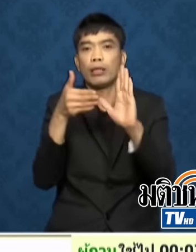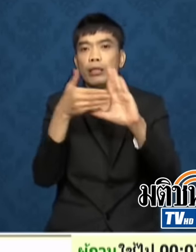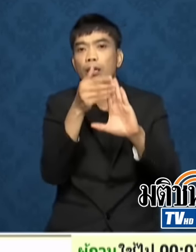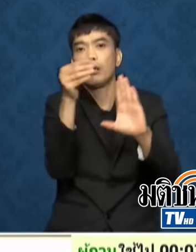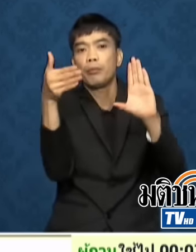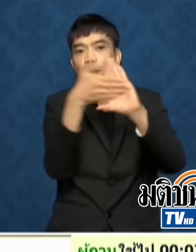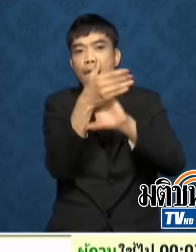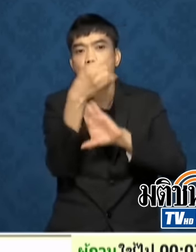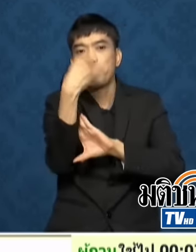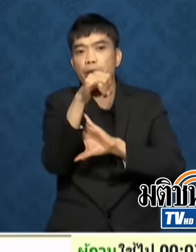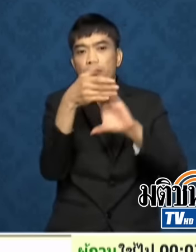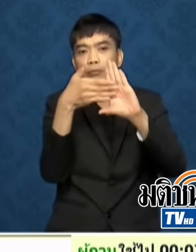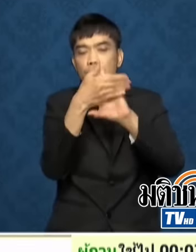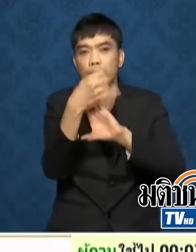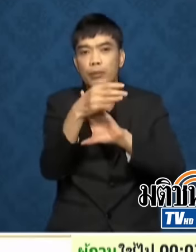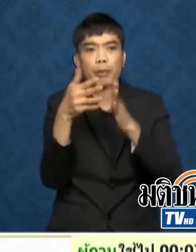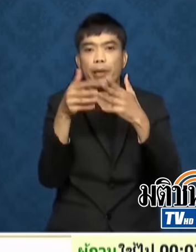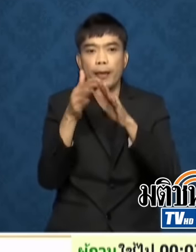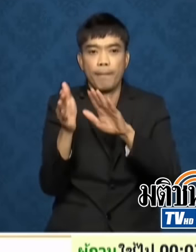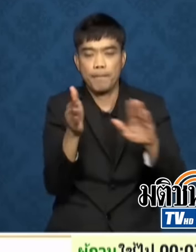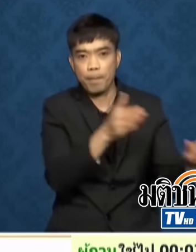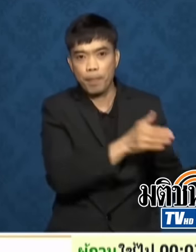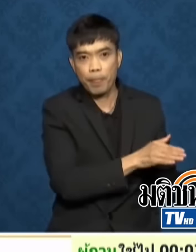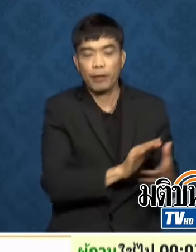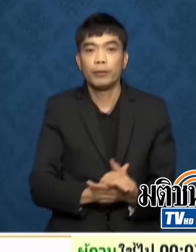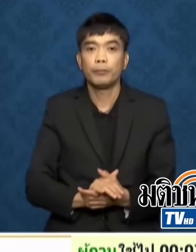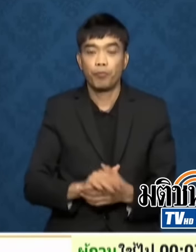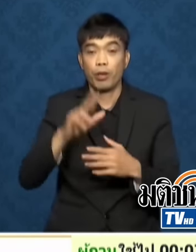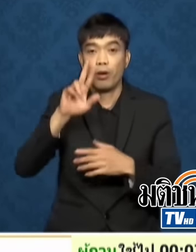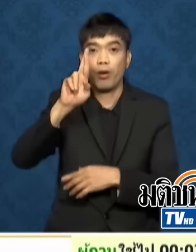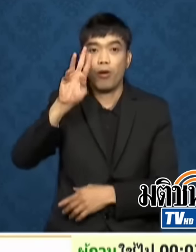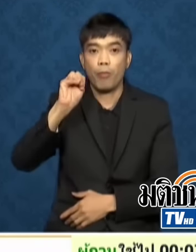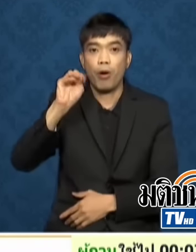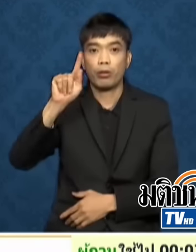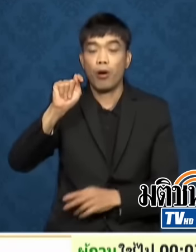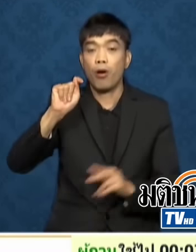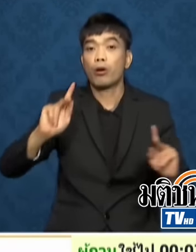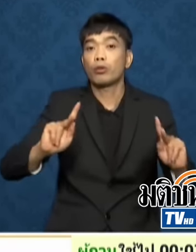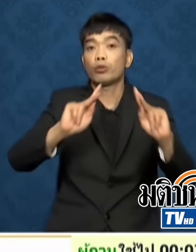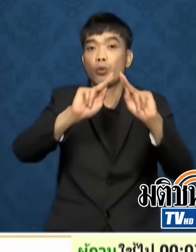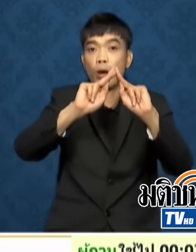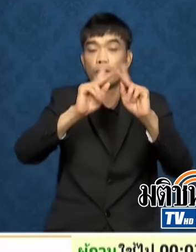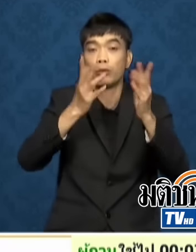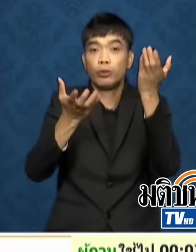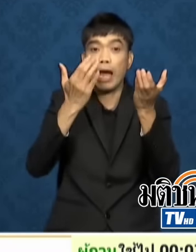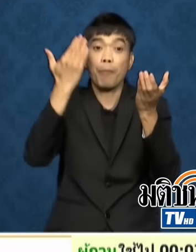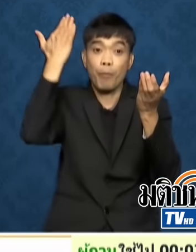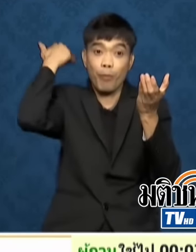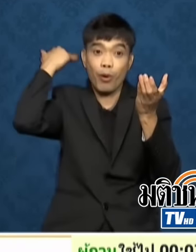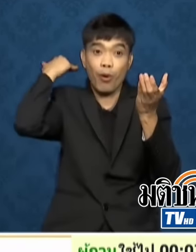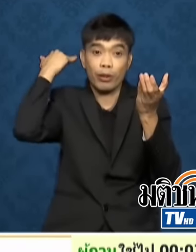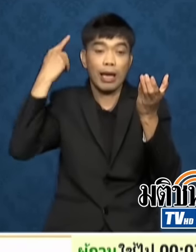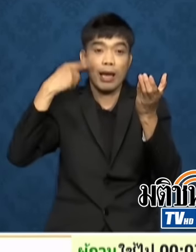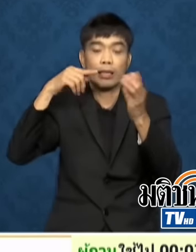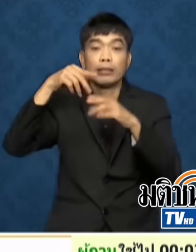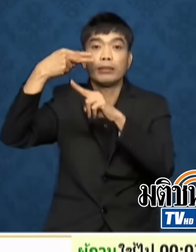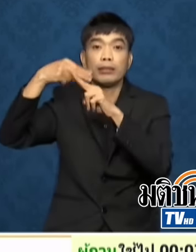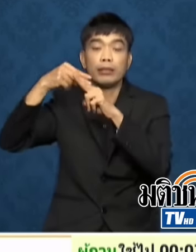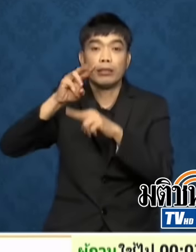ก็รัฐมนตรีว่าการกระทรวงยุติธรรมครั้งนั้นก็เป็นท่านวิษ